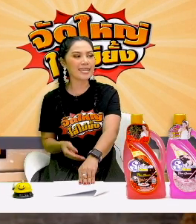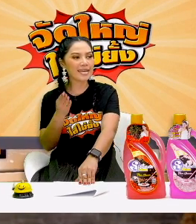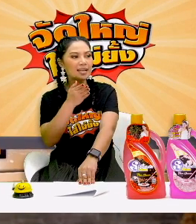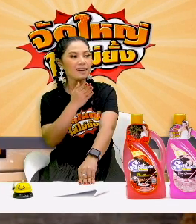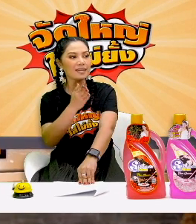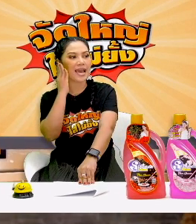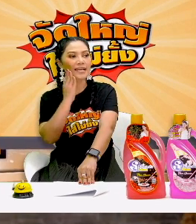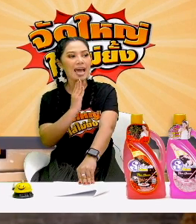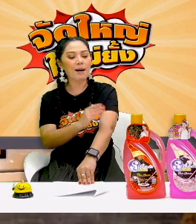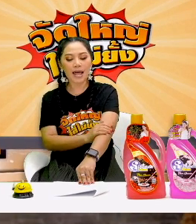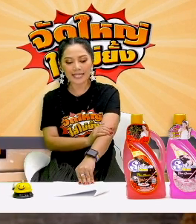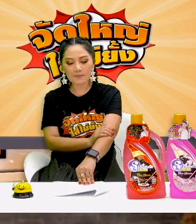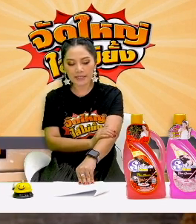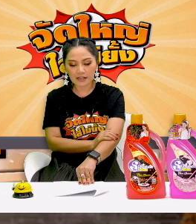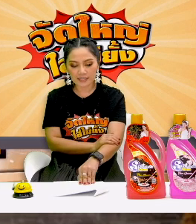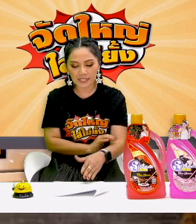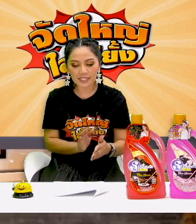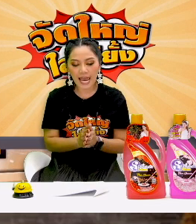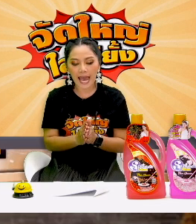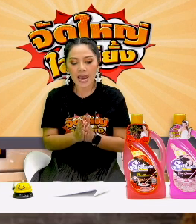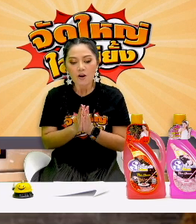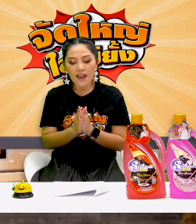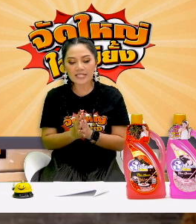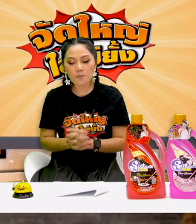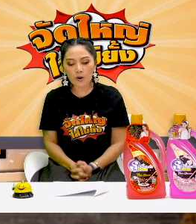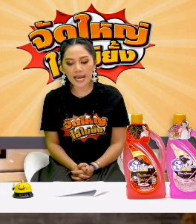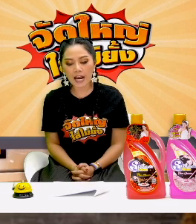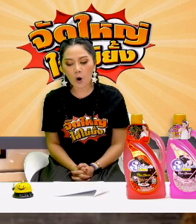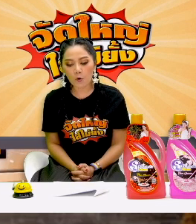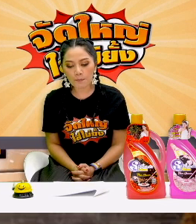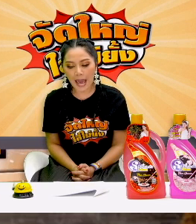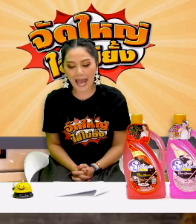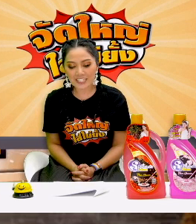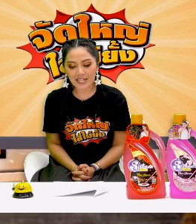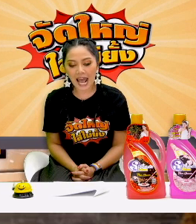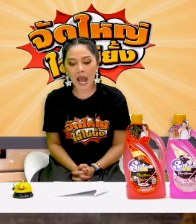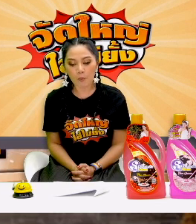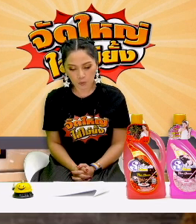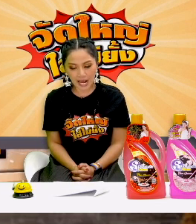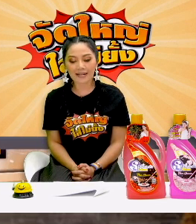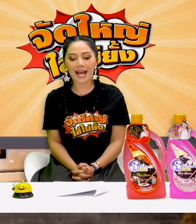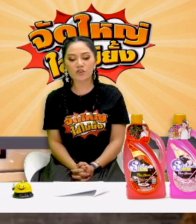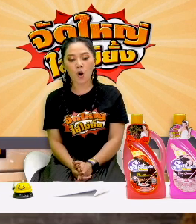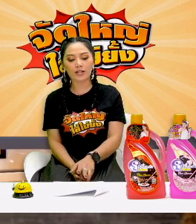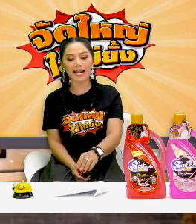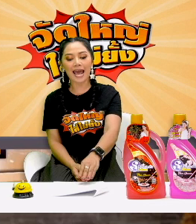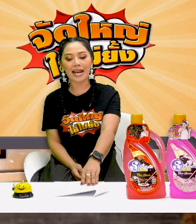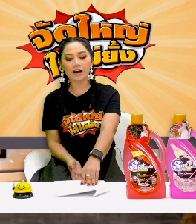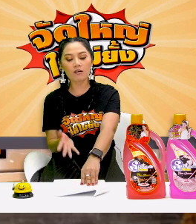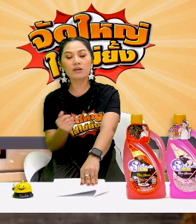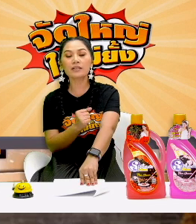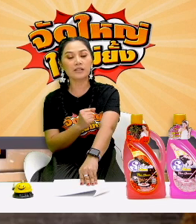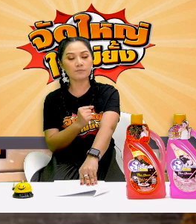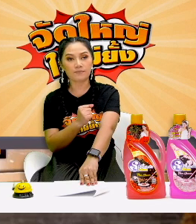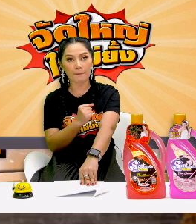านนี้นี่เลยไทม์ไลน์ที่มันเกิดขึ้นค่ะ Facebook นะคะของคุณปลาอัชราบุรารักษ์เจ้าของร้านอาหารแล้วก็